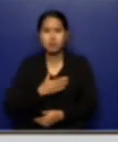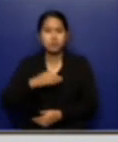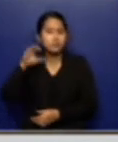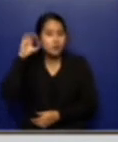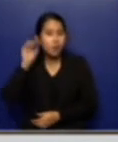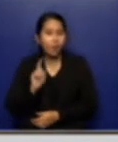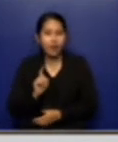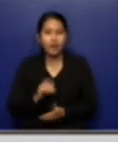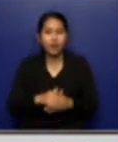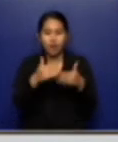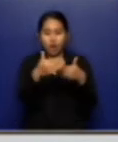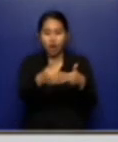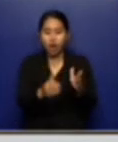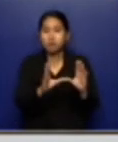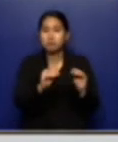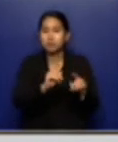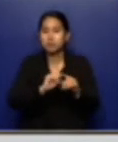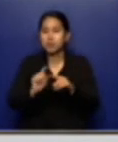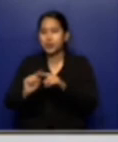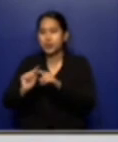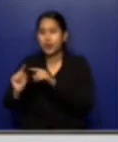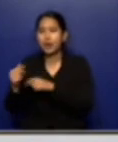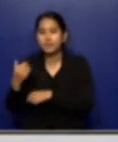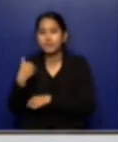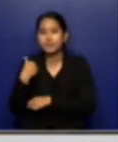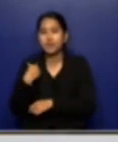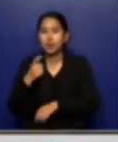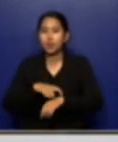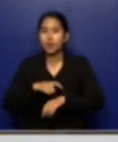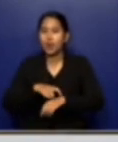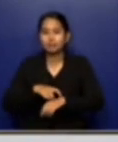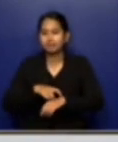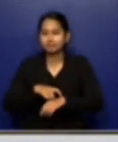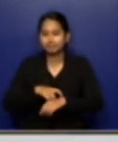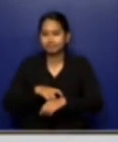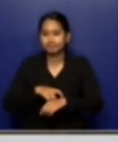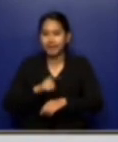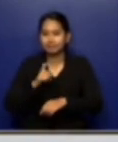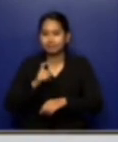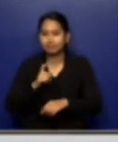เนี่ยเยอะแยะเดี๋ยวกินเวลาพรรคเพื่อไทยท่านประธาน